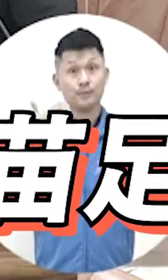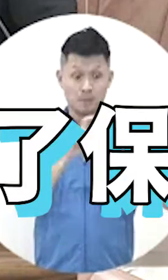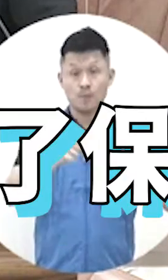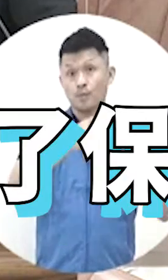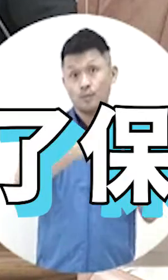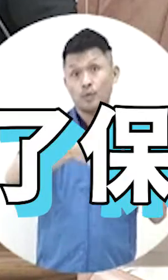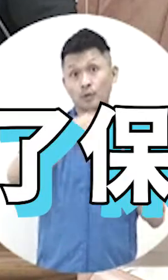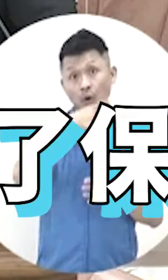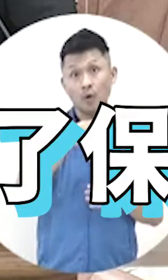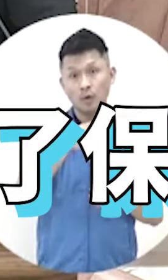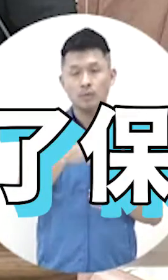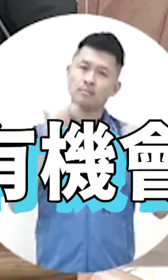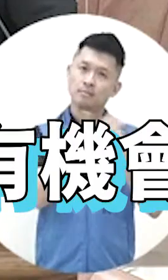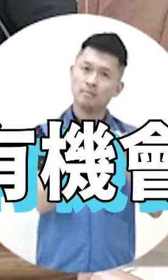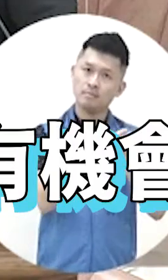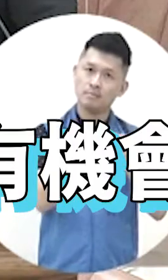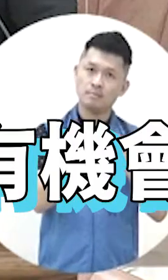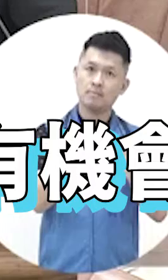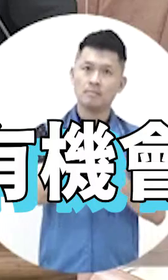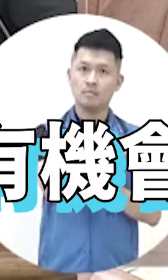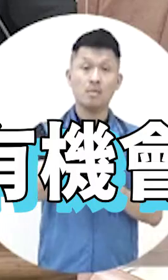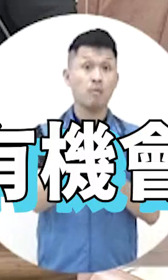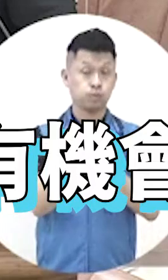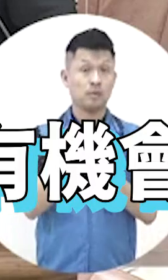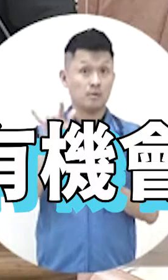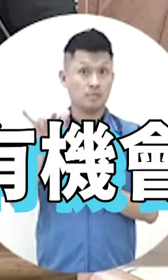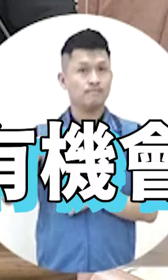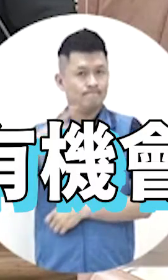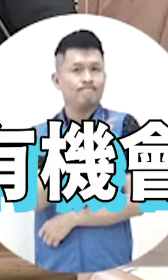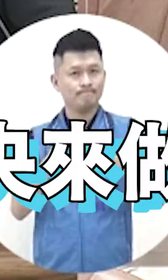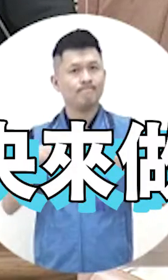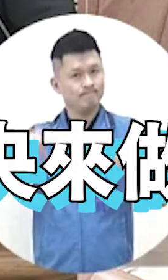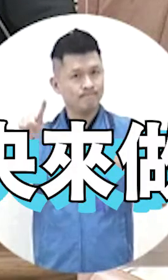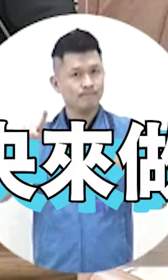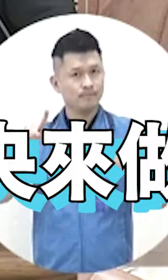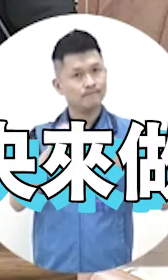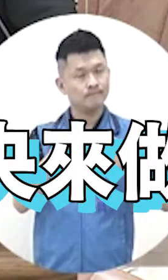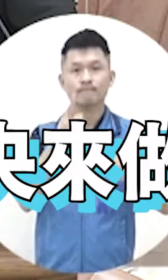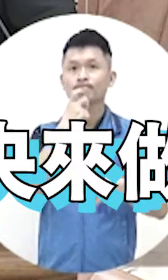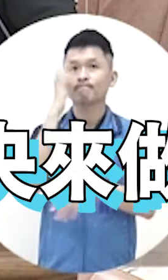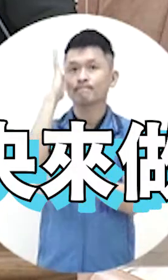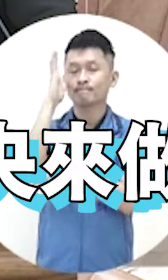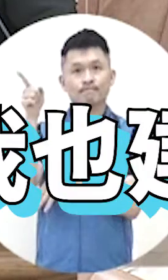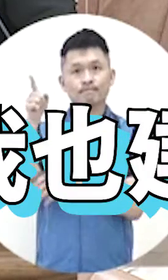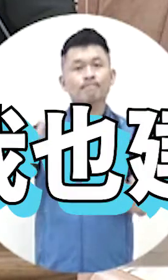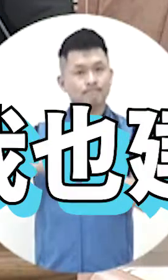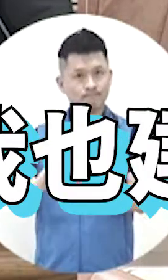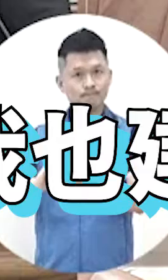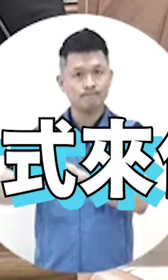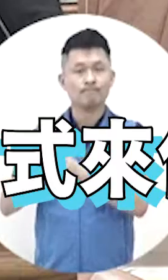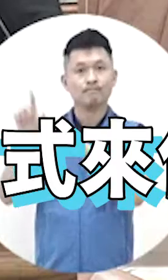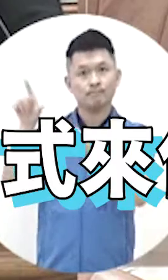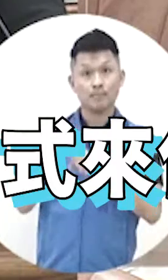够的话，是不是为了保护孩子们，能够让老师有机会先打第二剂？这个由中央来做一个裁示。不过我